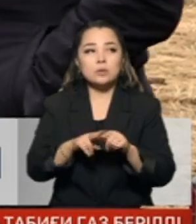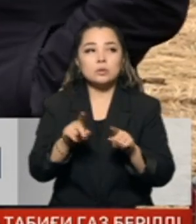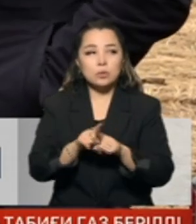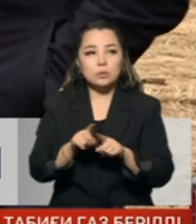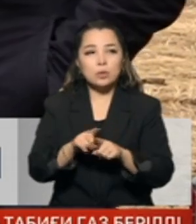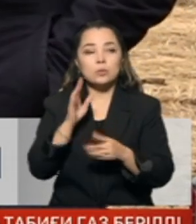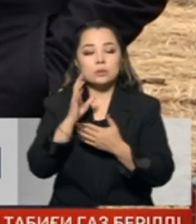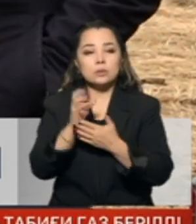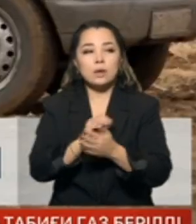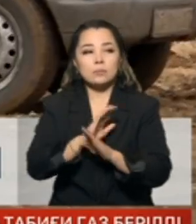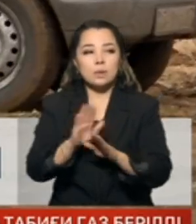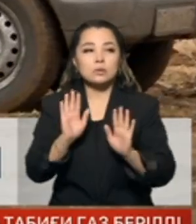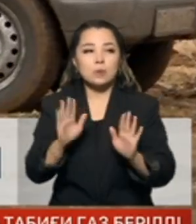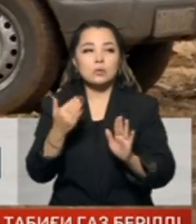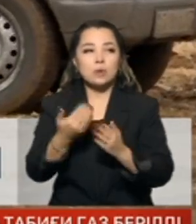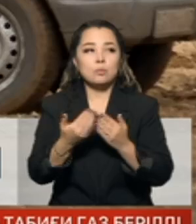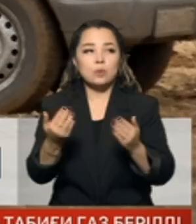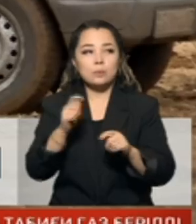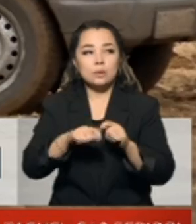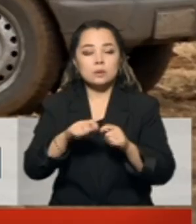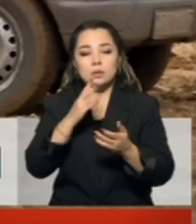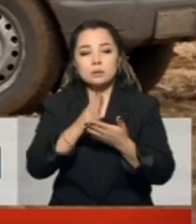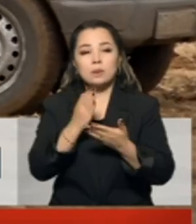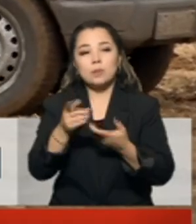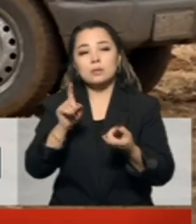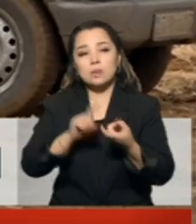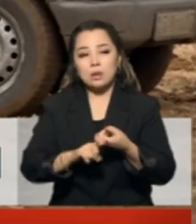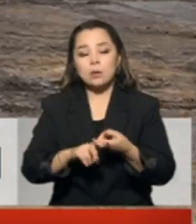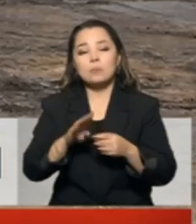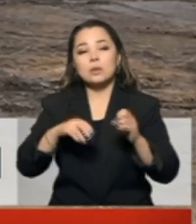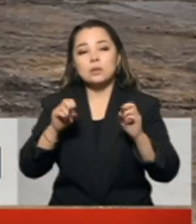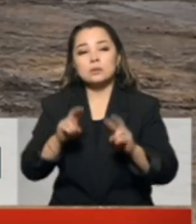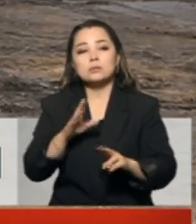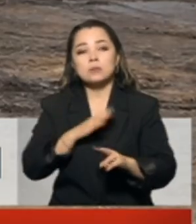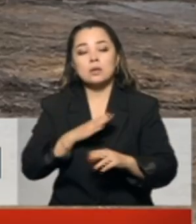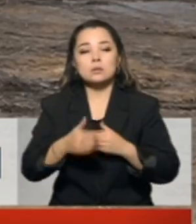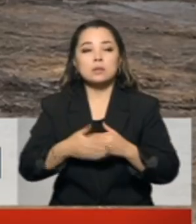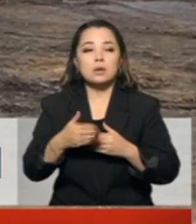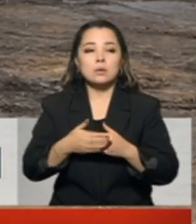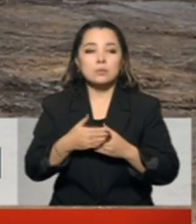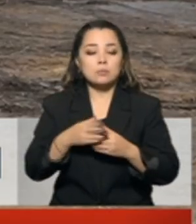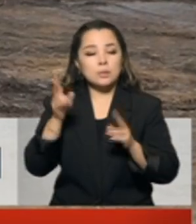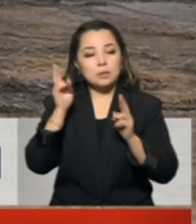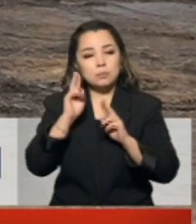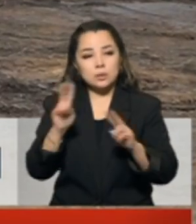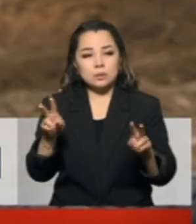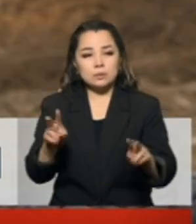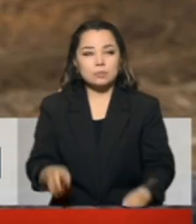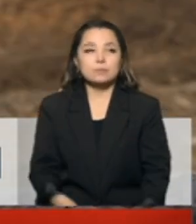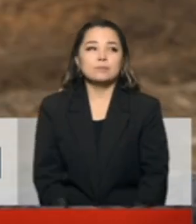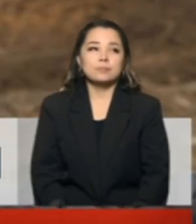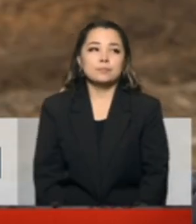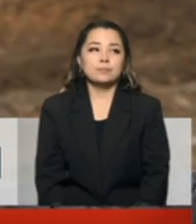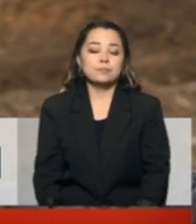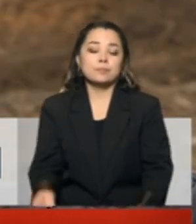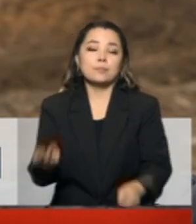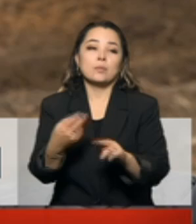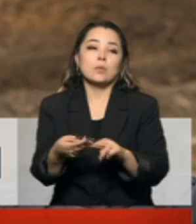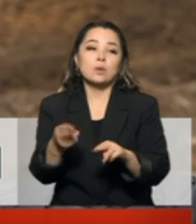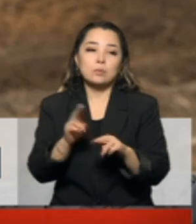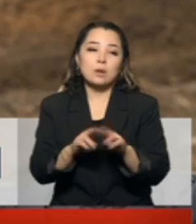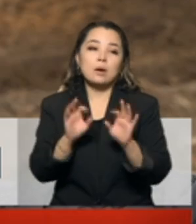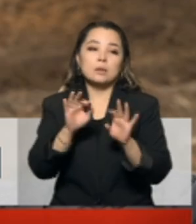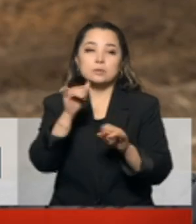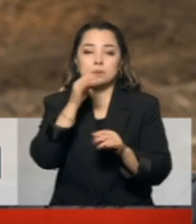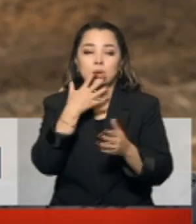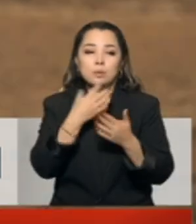бөлімге су қоймас емес, тек қана бөгет қарайды екен. Сондықтан маман не үшін тәртіптік жазаға кесілгенін білмейді ал. Бұл жерде енді айта